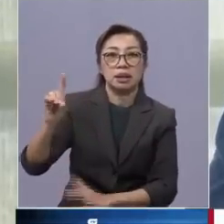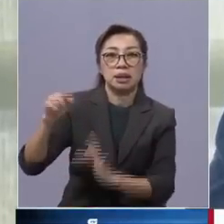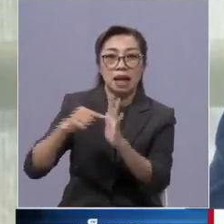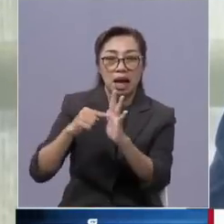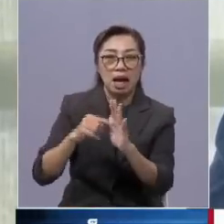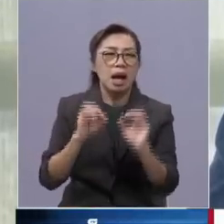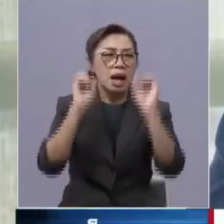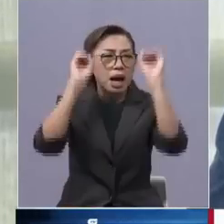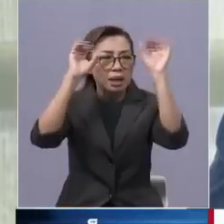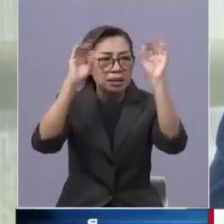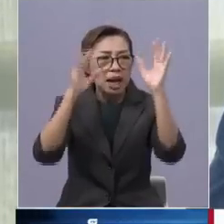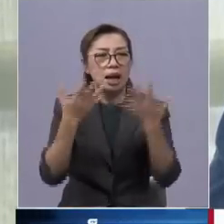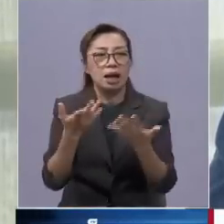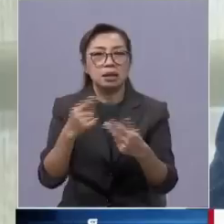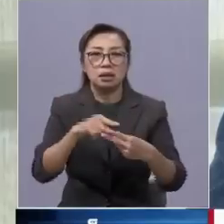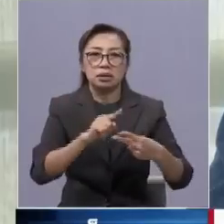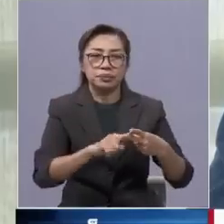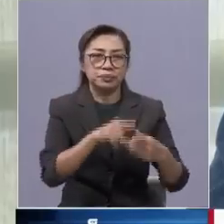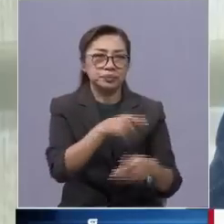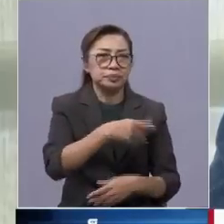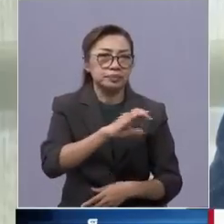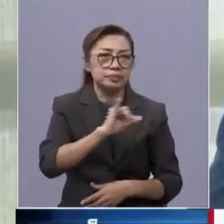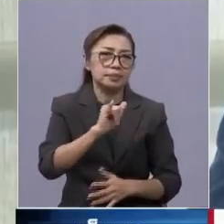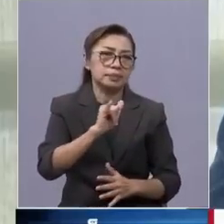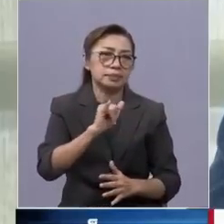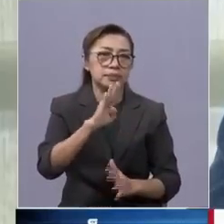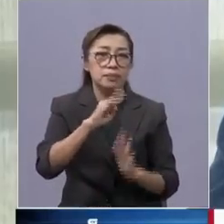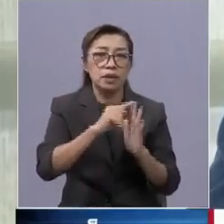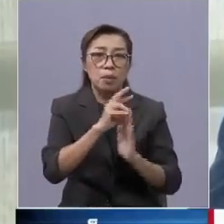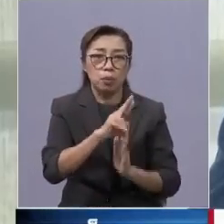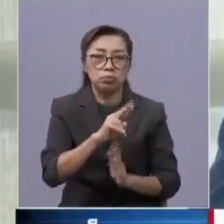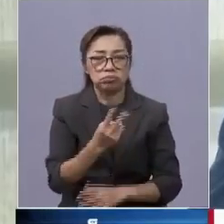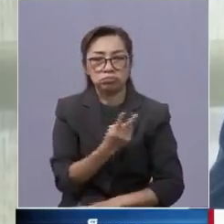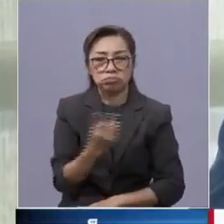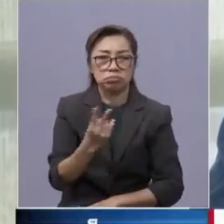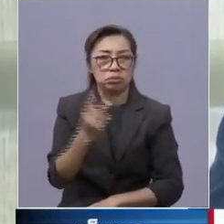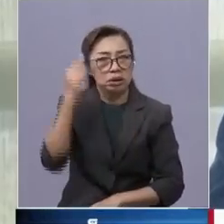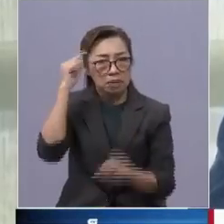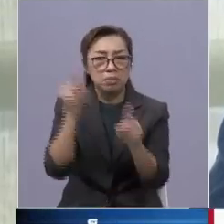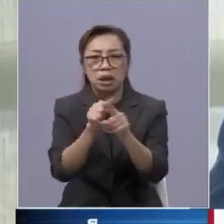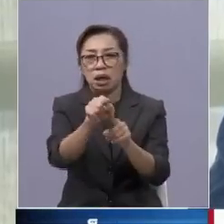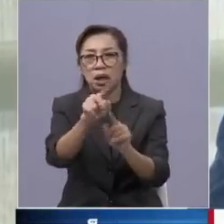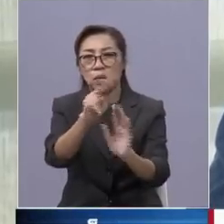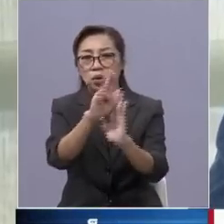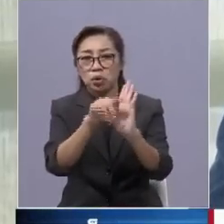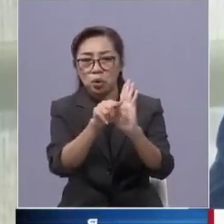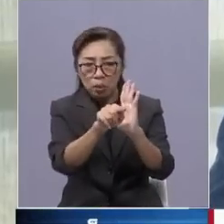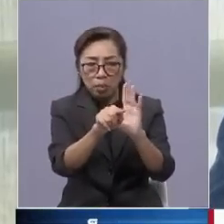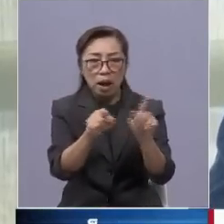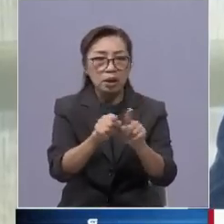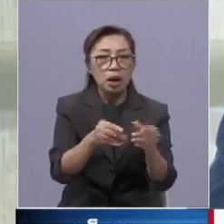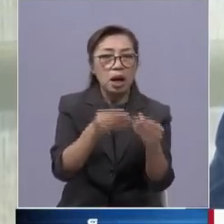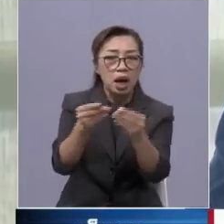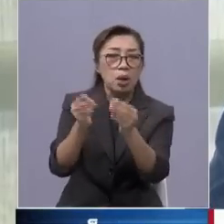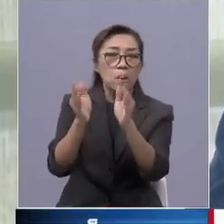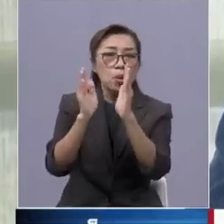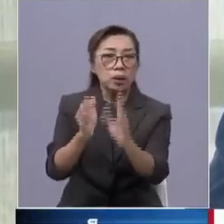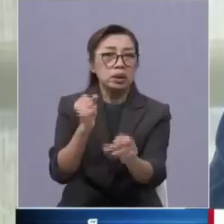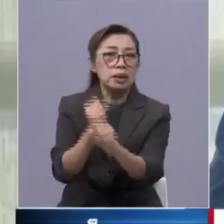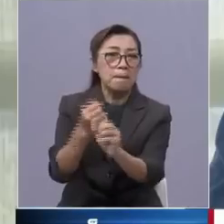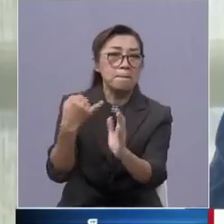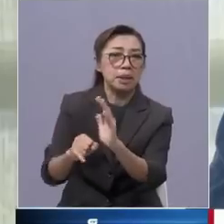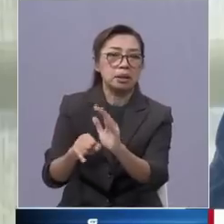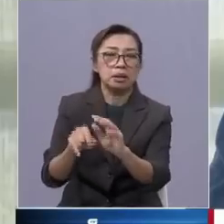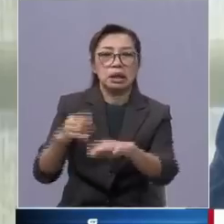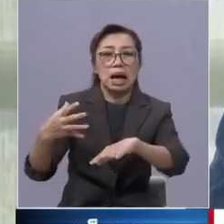ณปิยบุตรแสงกนกุลครับจากคณะก้าวหน้าเห็นพ้องต่อการออกนโยบายนิรโทษกรรมนักโทษและผู้ต้องหาค